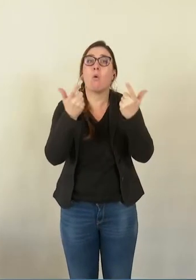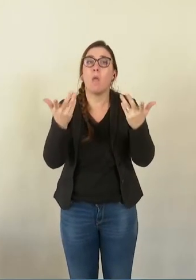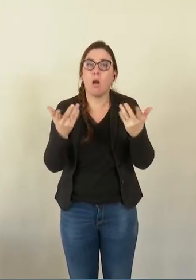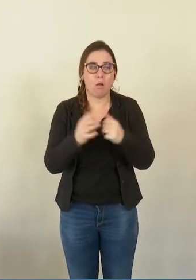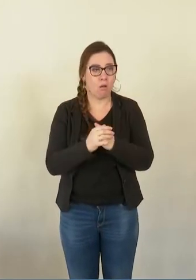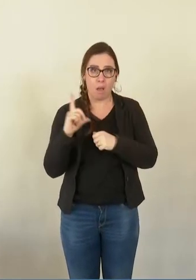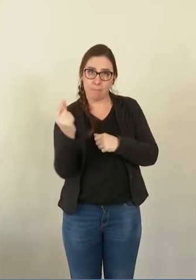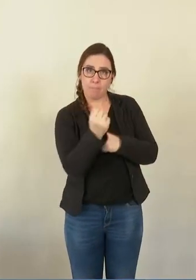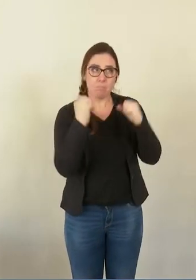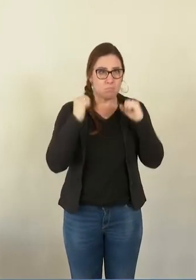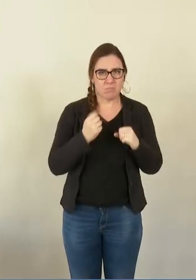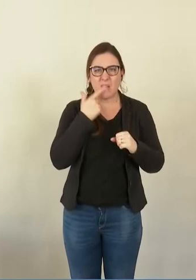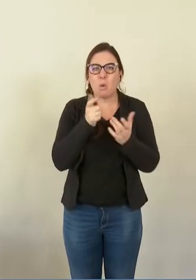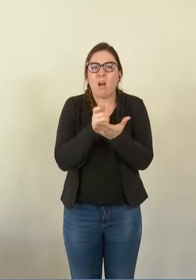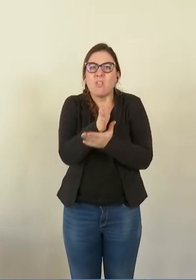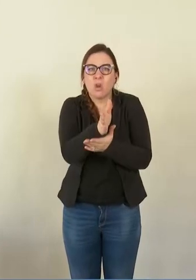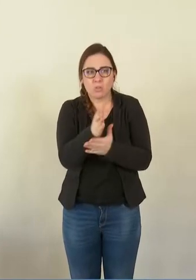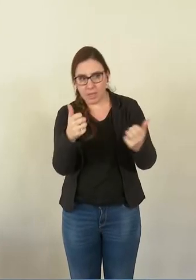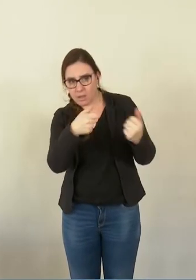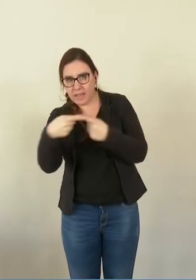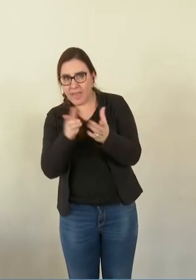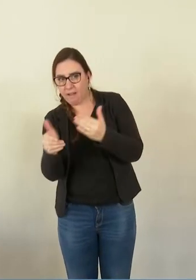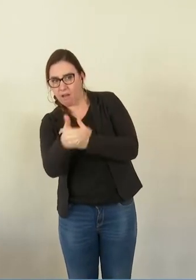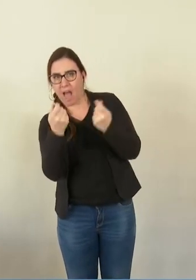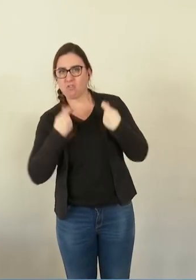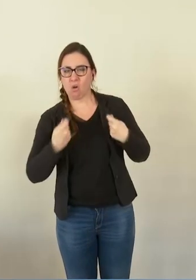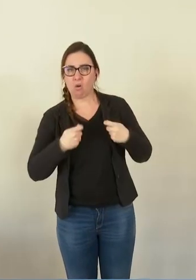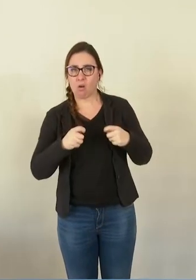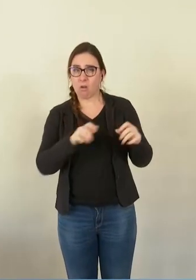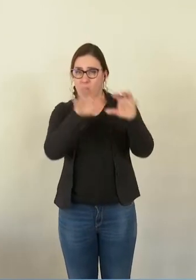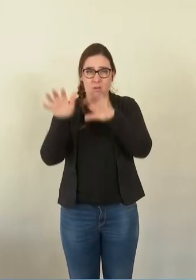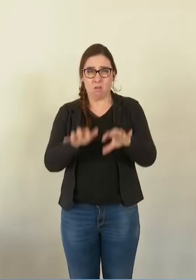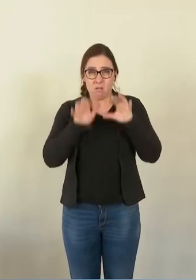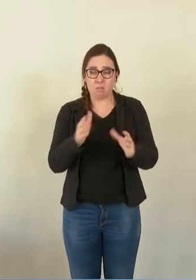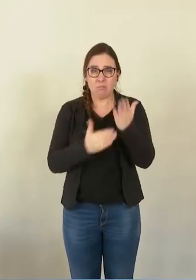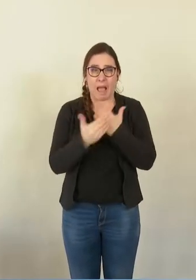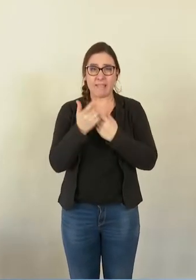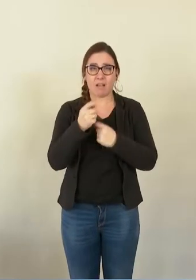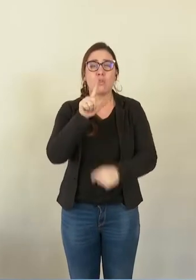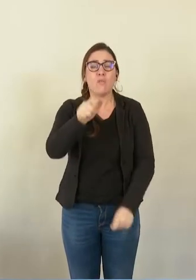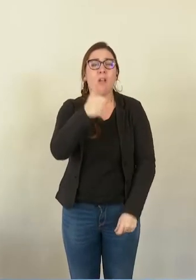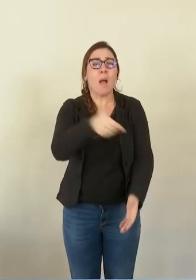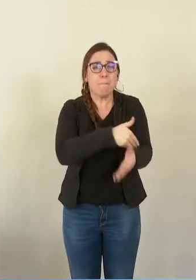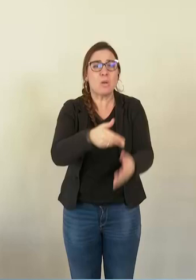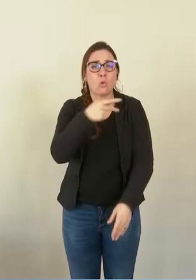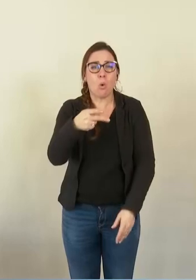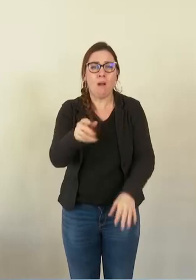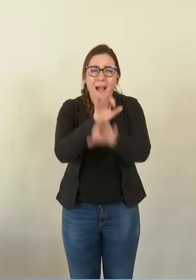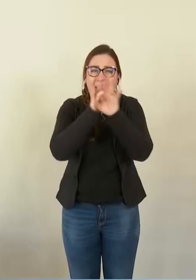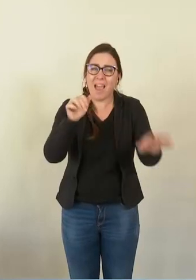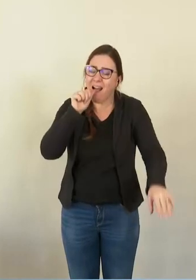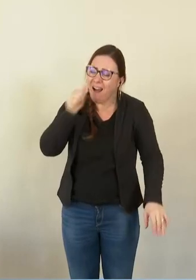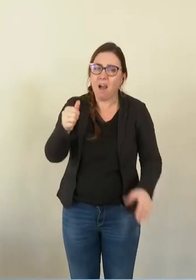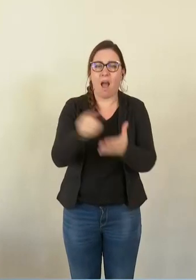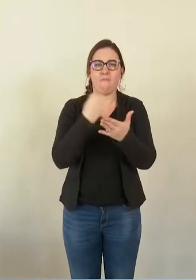des acteurs on ne sait pas ni ce que ça veut dire ni à combien cela correspond voilà donc ça c'est l'annexe financière 2,1 million d'euros sans aucun détail dans votre